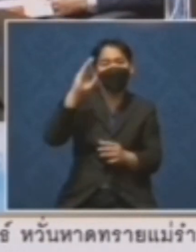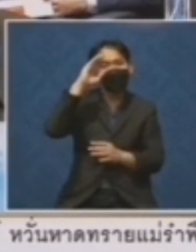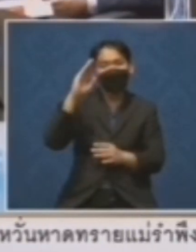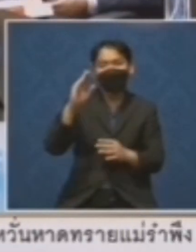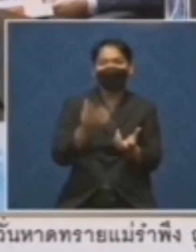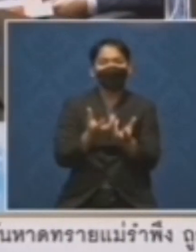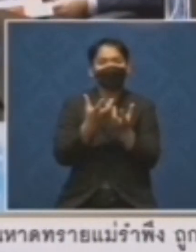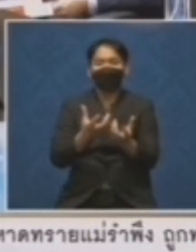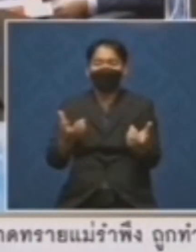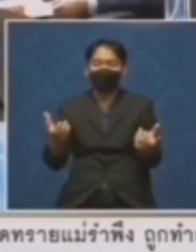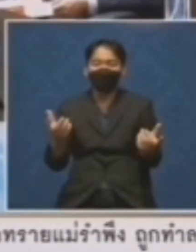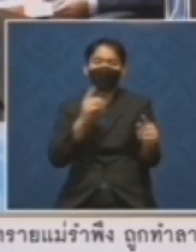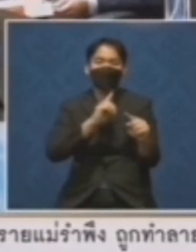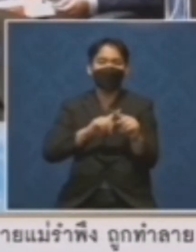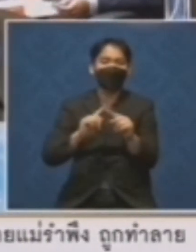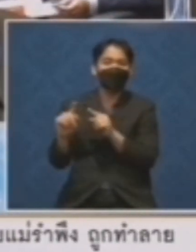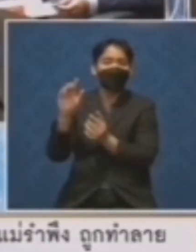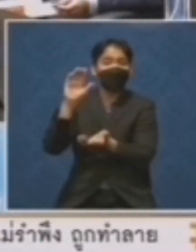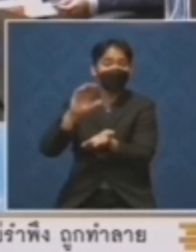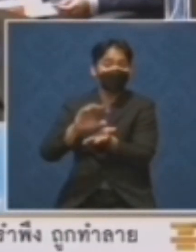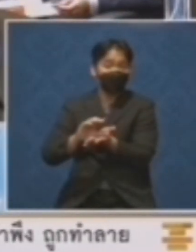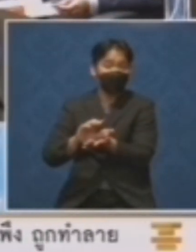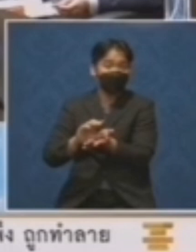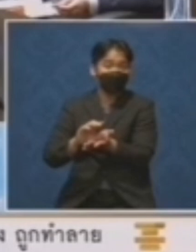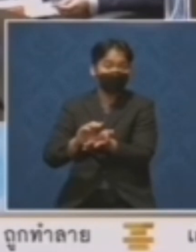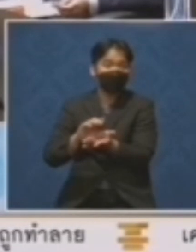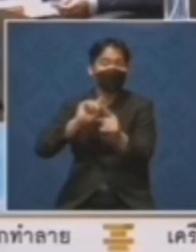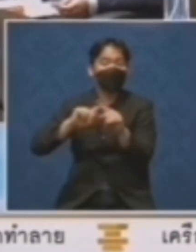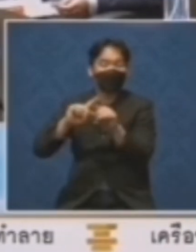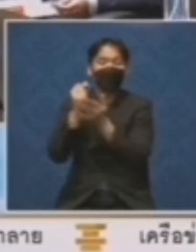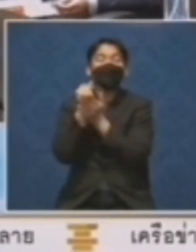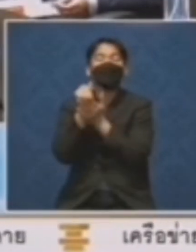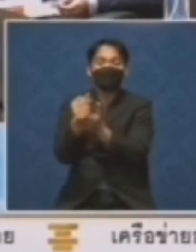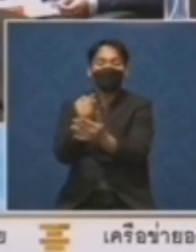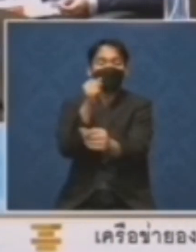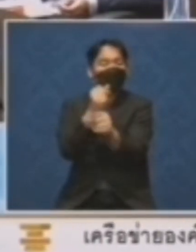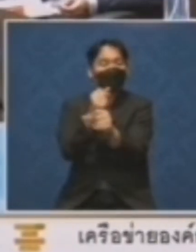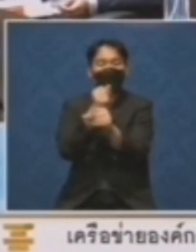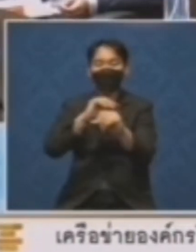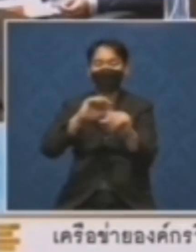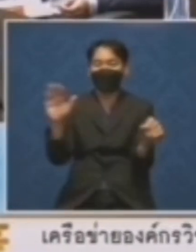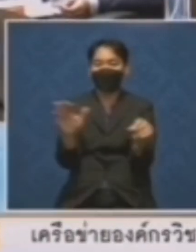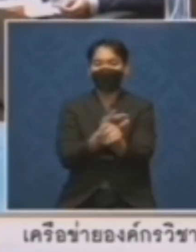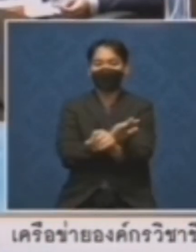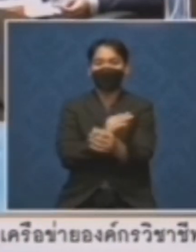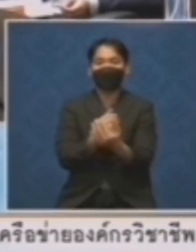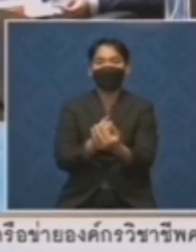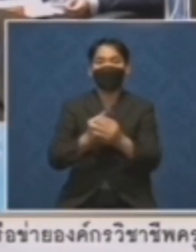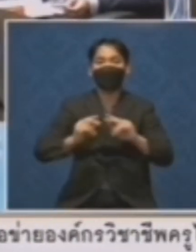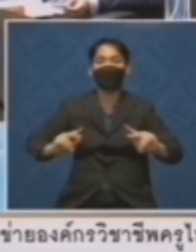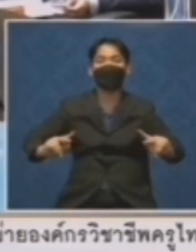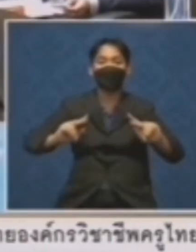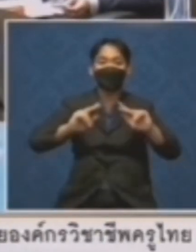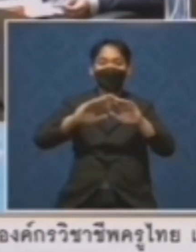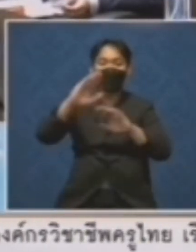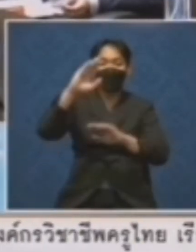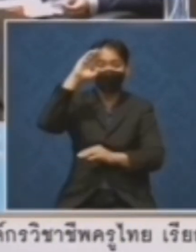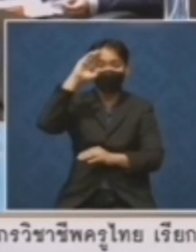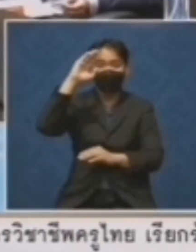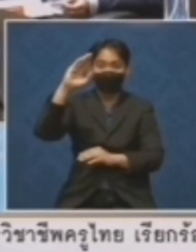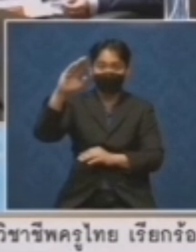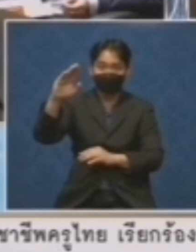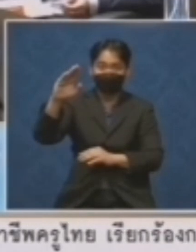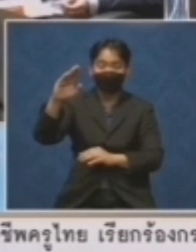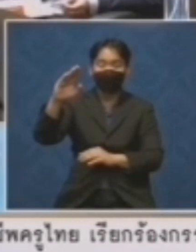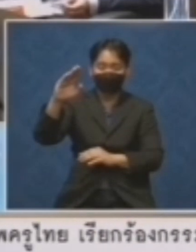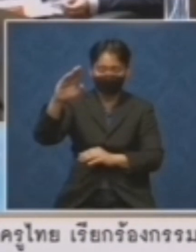ประมาณหรือการพิจารณาของท่านกรรมาธิการนั้นเมื่อผ่านไปแล้วกระทรวงกลาโหมจะใช้งบประมาณดังกล่าวให้มีประสิทธิภาพคุ้มค่